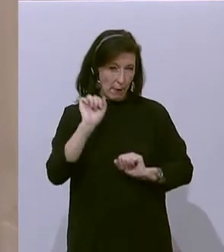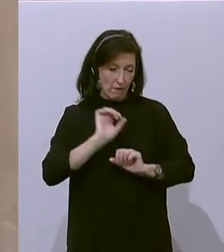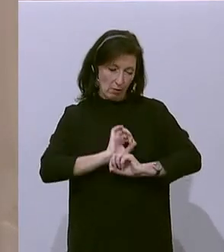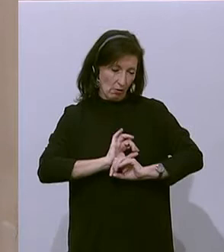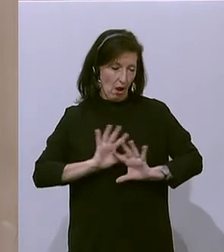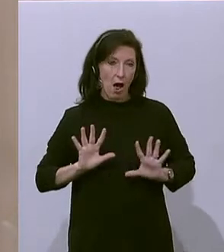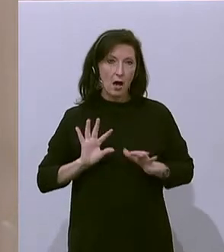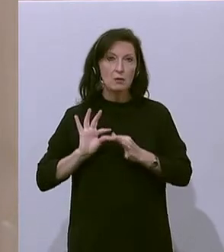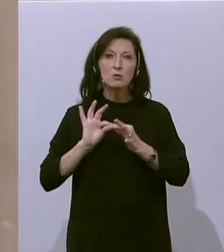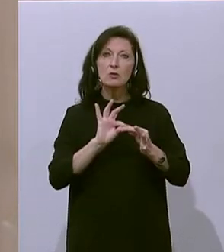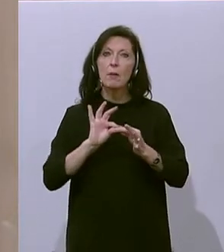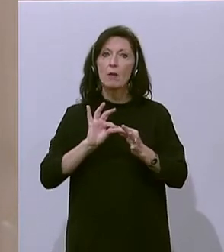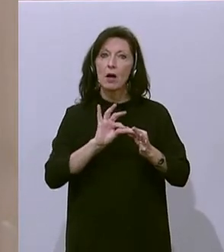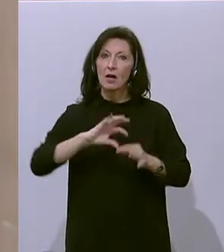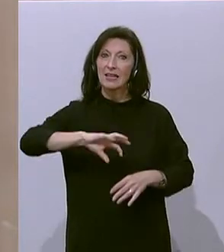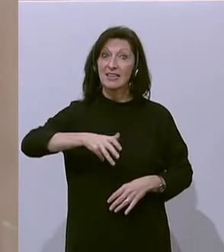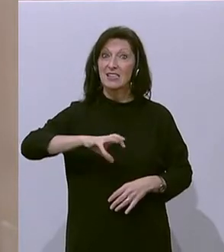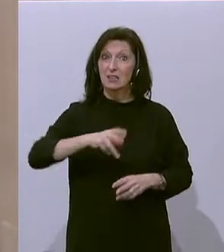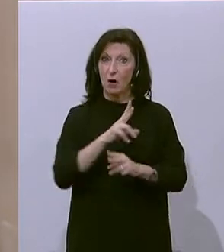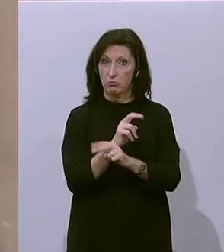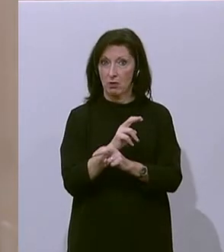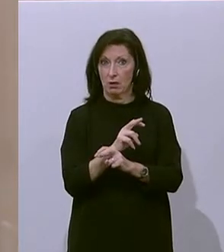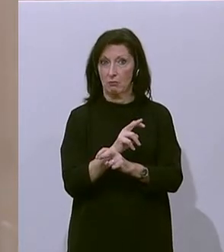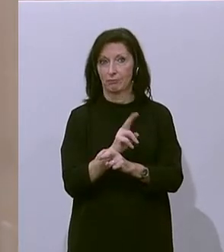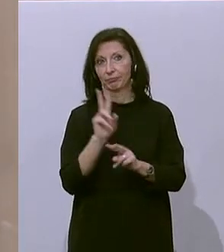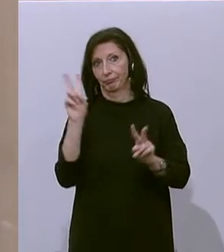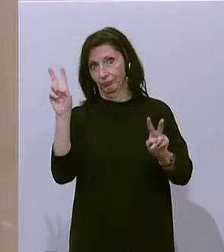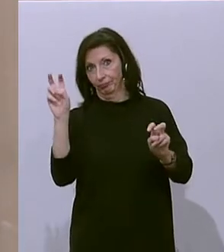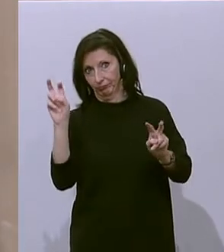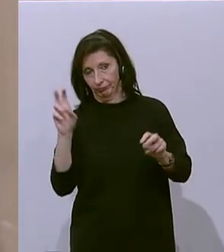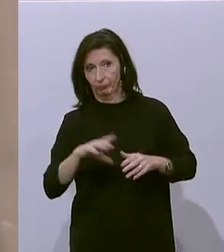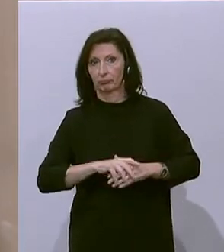zu den Casinos Austria, nämlich sozusagen den Hals